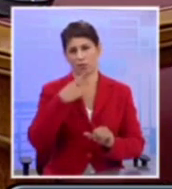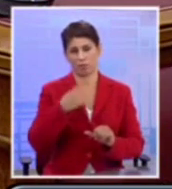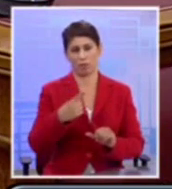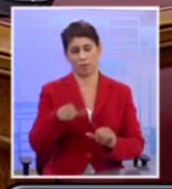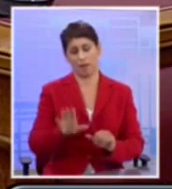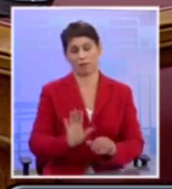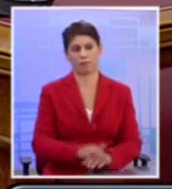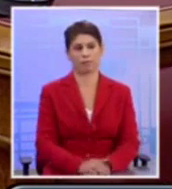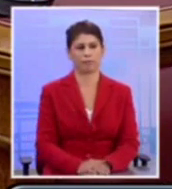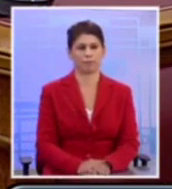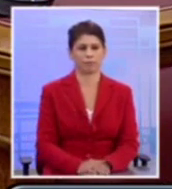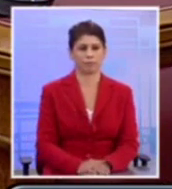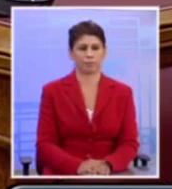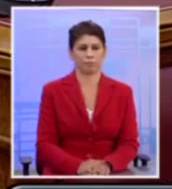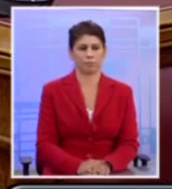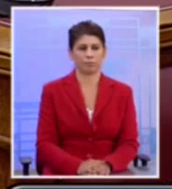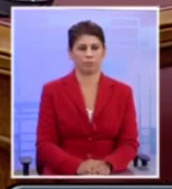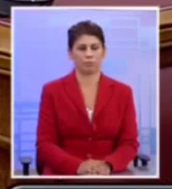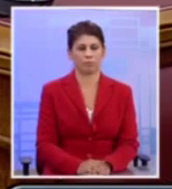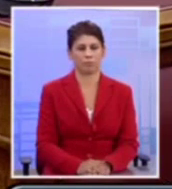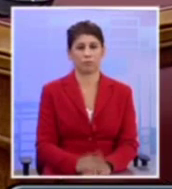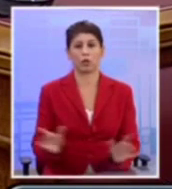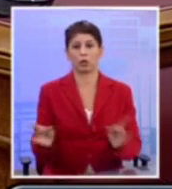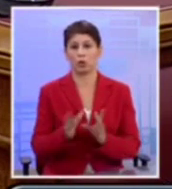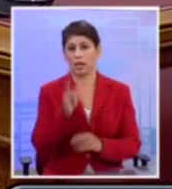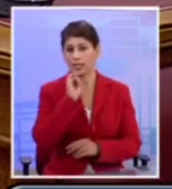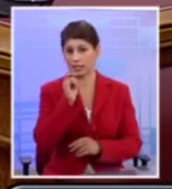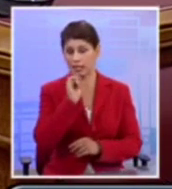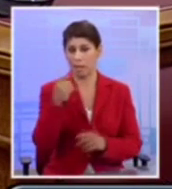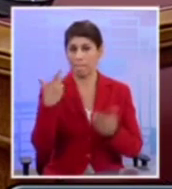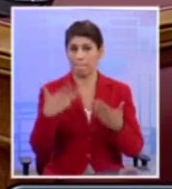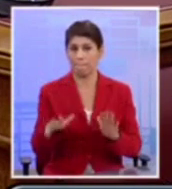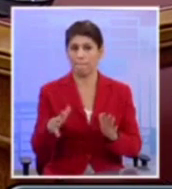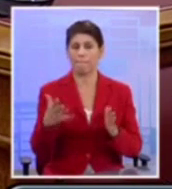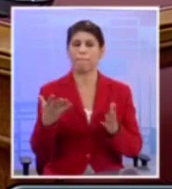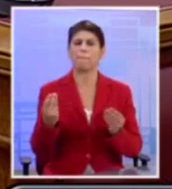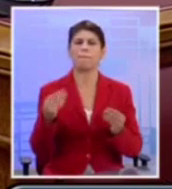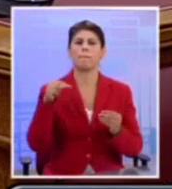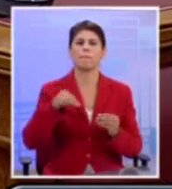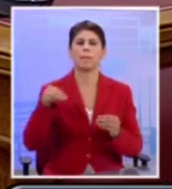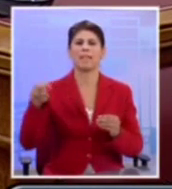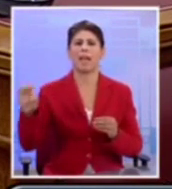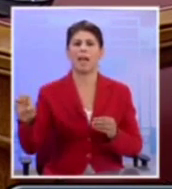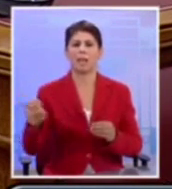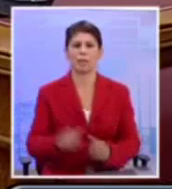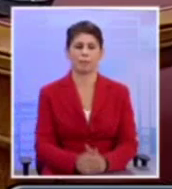τους αυτή. Αλλά τουλάχιστον στις συνεντεύξεις που είχαν δώσει σε διάφορα μέσα μαζικής ενημέρωσης,